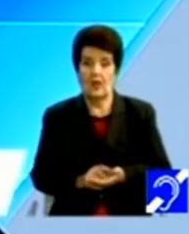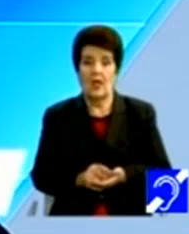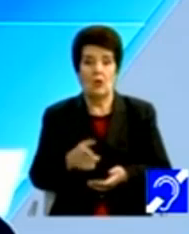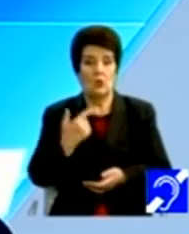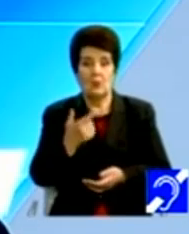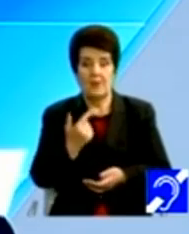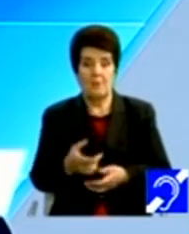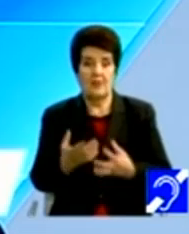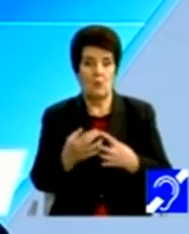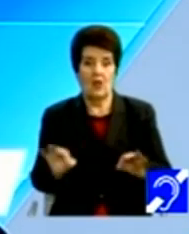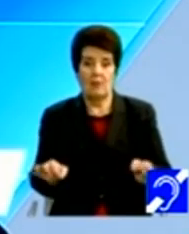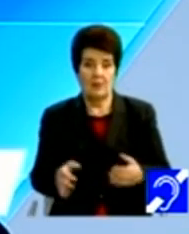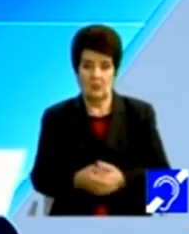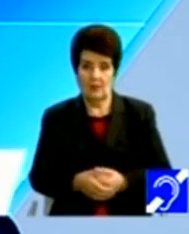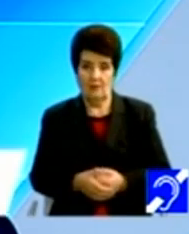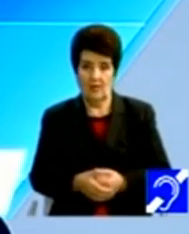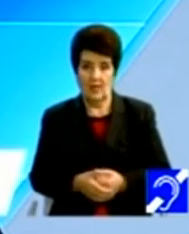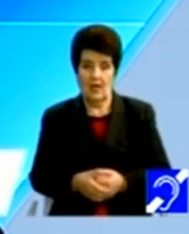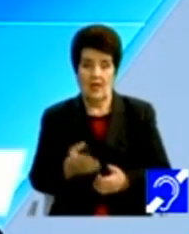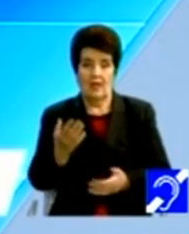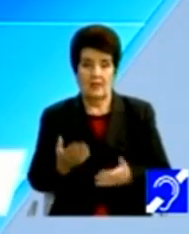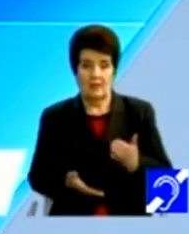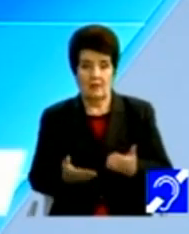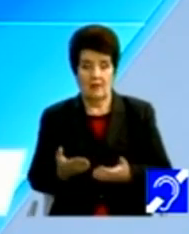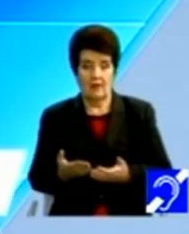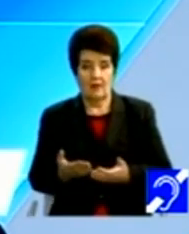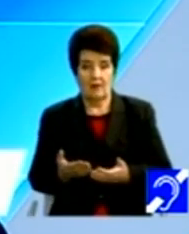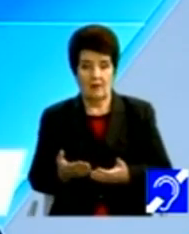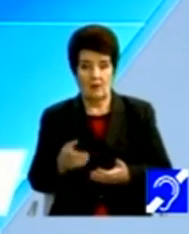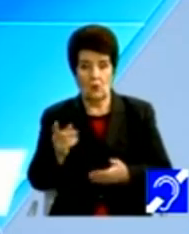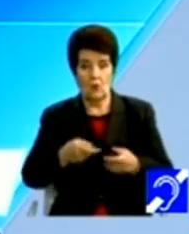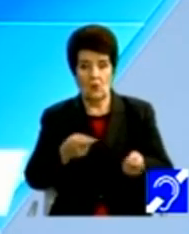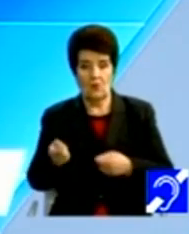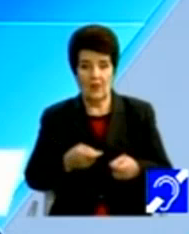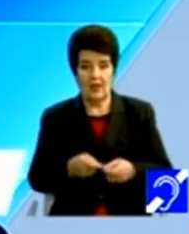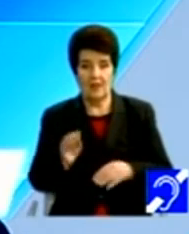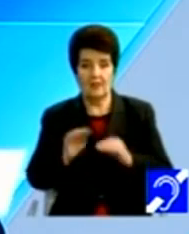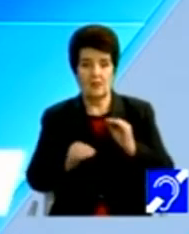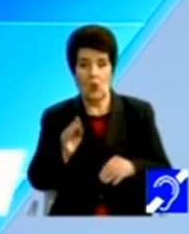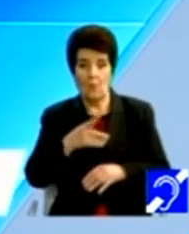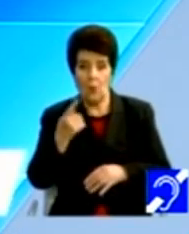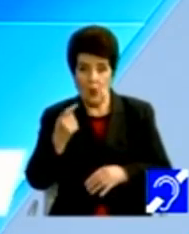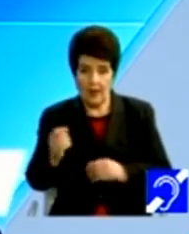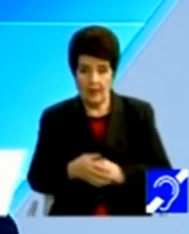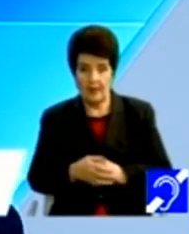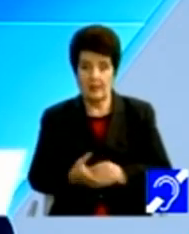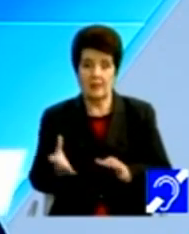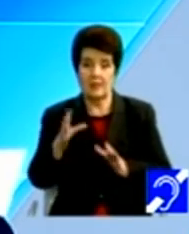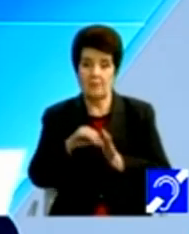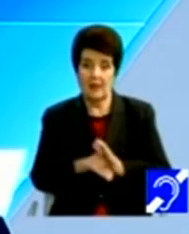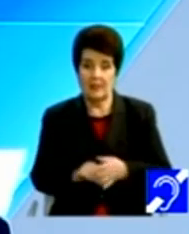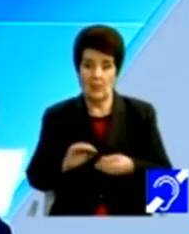o democrație veritabilă. Legislativul trebuie să adopte legi, guvernul trebuie să elaboreze politici și să le